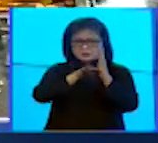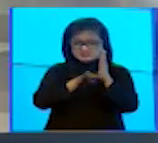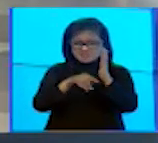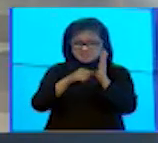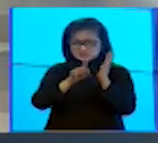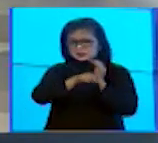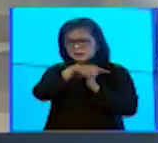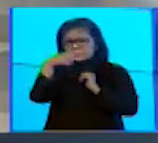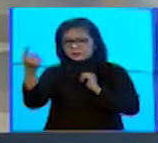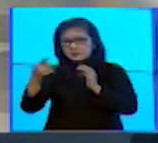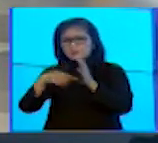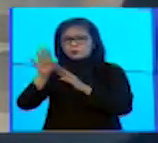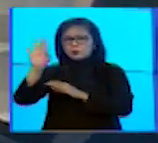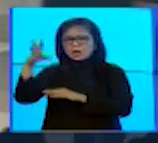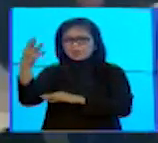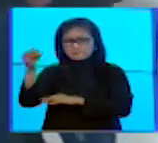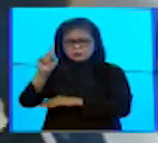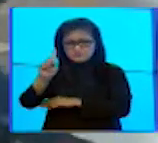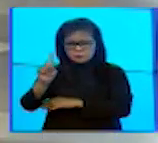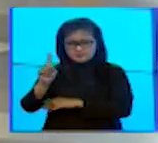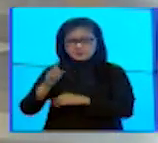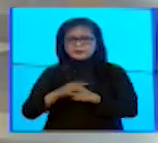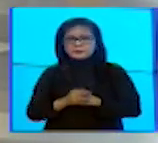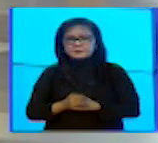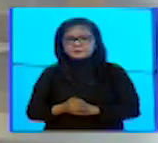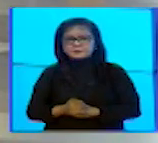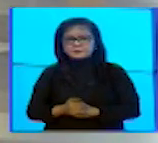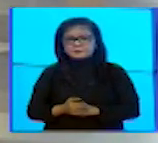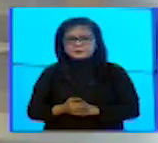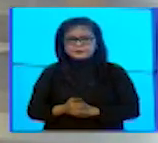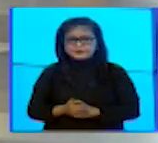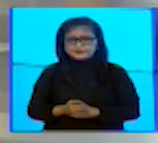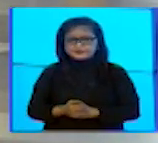diberlakukan. Dari Cengkareng, Nitya Azahra, Septian Bayu, Tommy Hadikusumo, Anyus melaporkan.